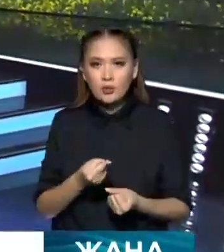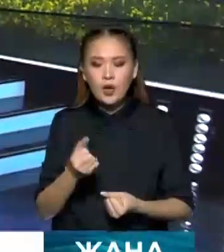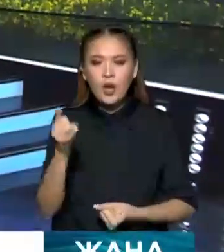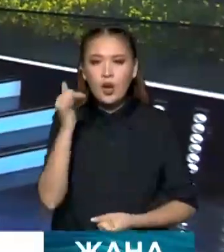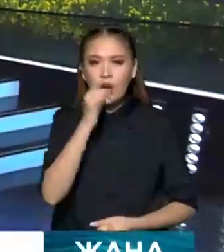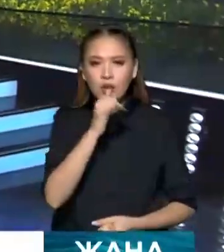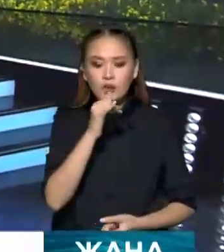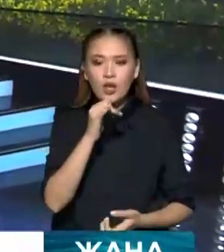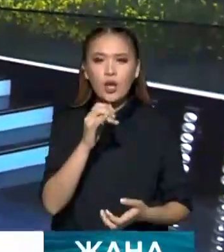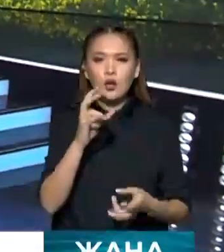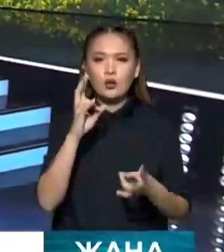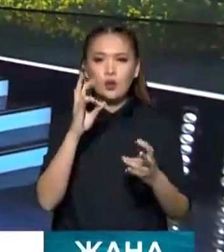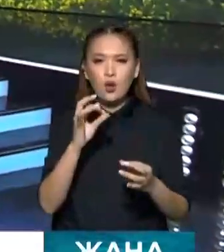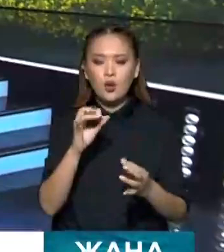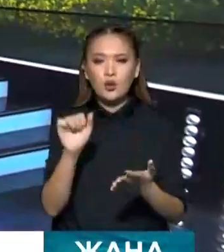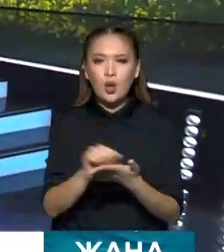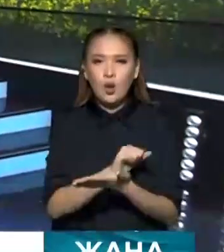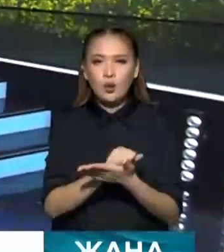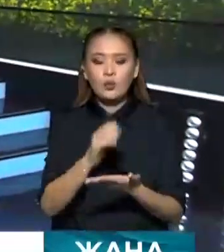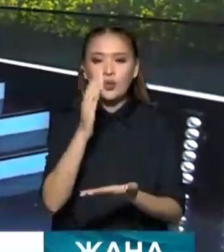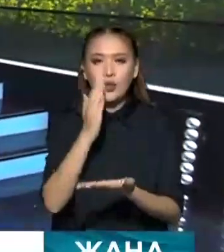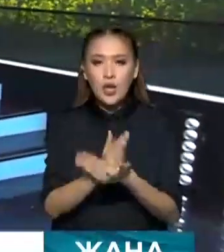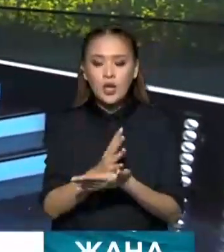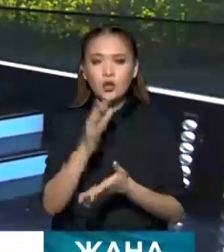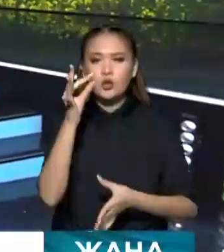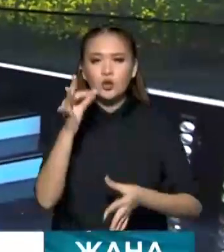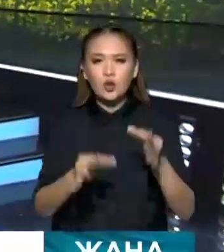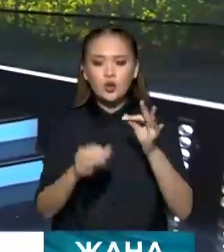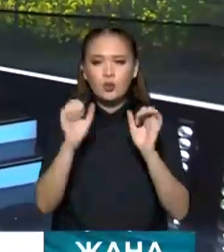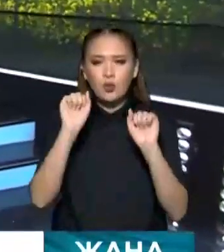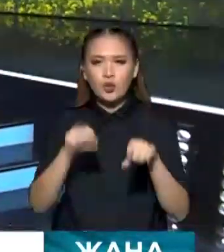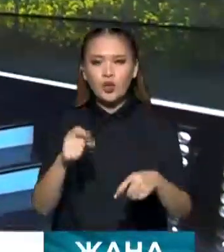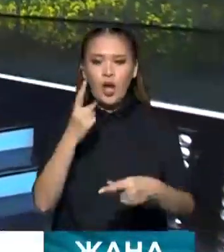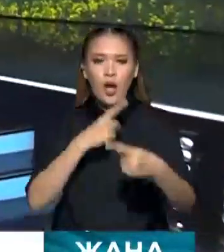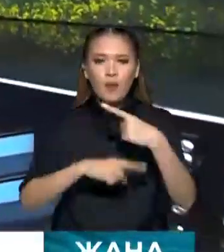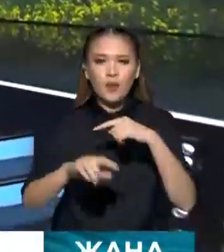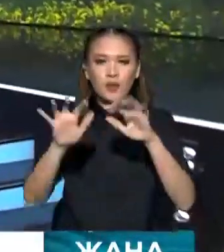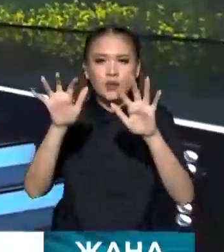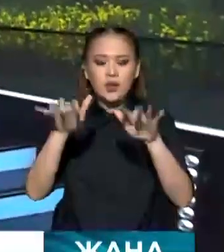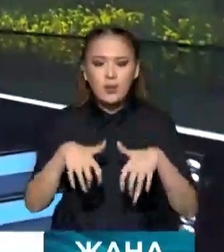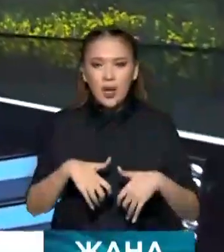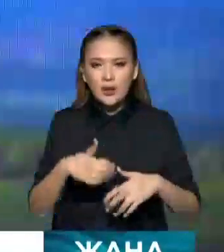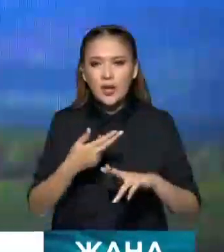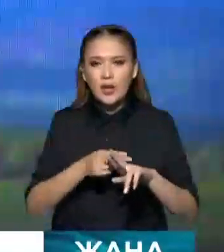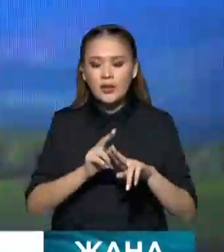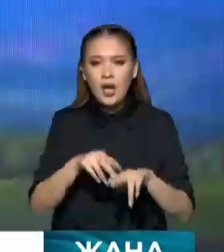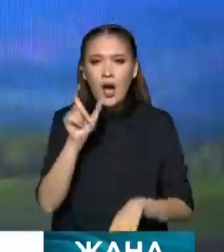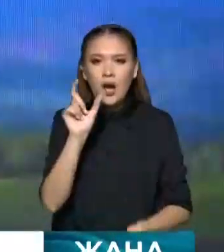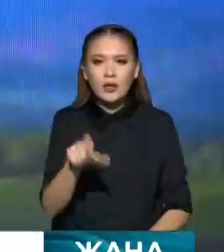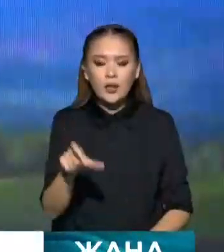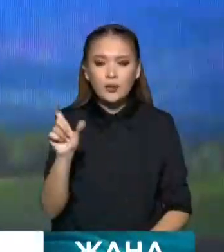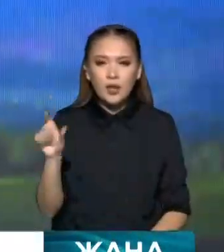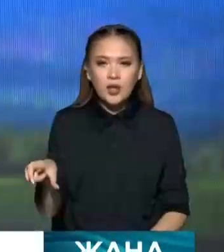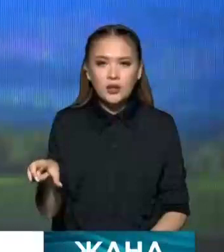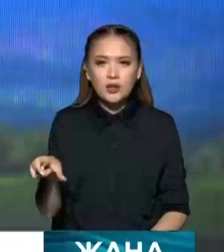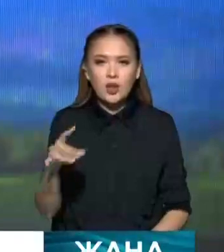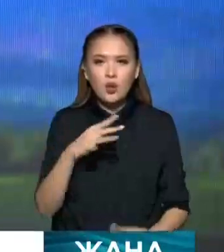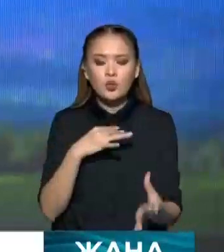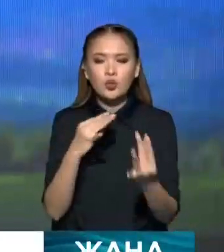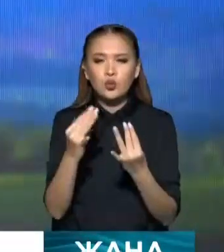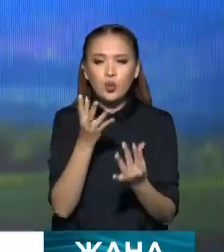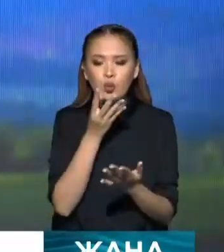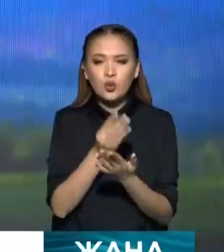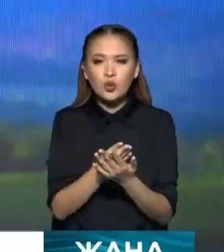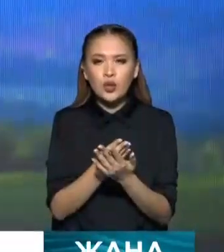дәлелдер болатын болса, онда сот арқылы қайтарылады. Сонымен бірге екінші бір мәселе, сол азаматтардың өздерімен сөйлесу арқылы